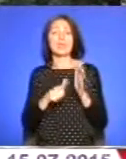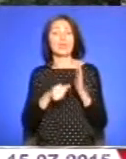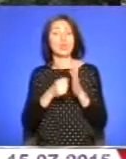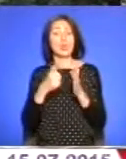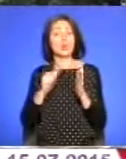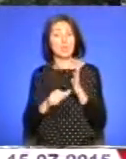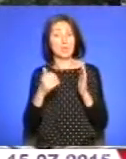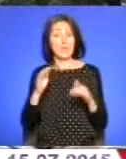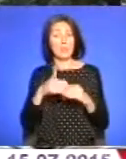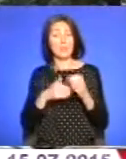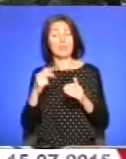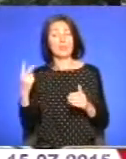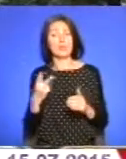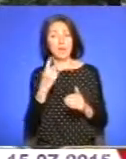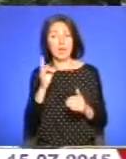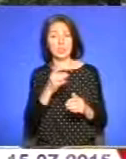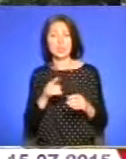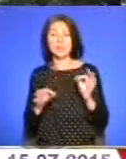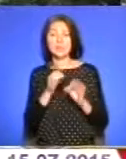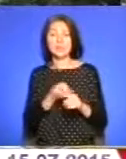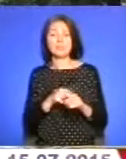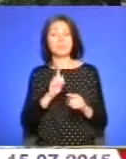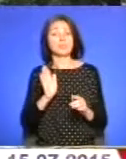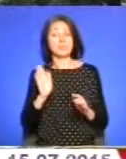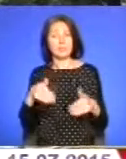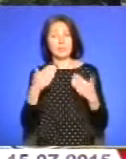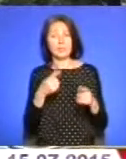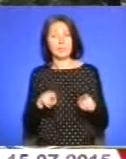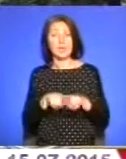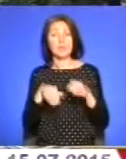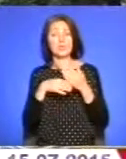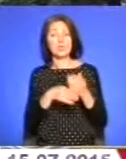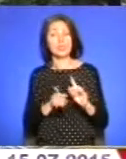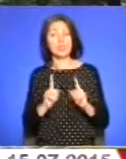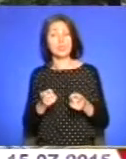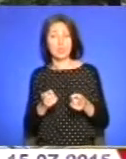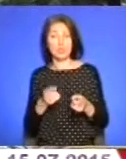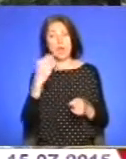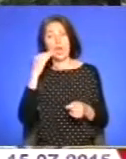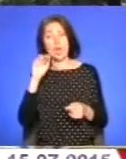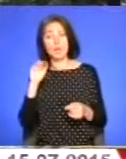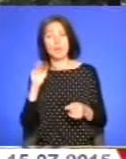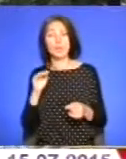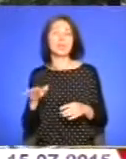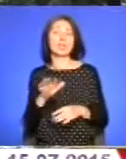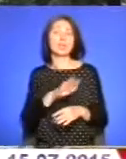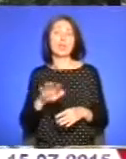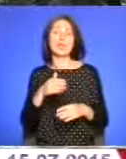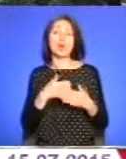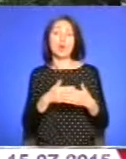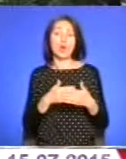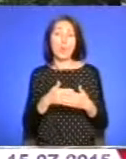рази. Чи виправдано це, чи буде представлена таким чином дійсно краще територіальна